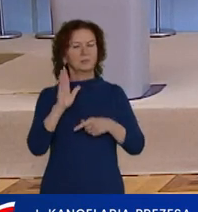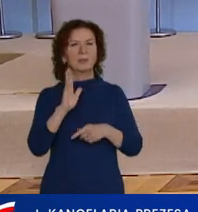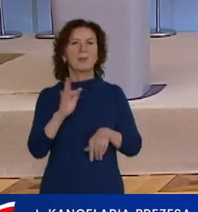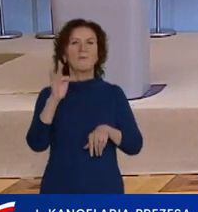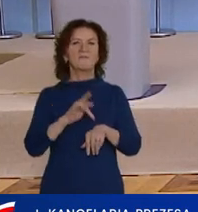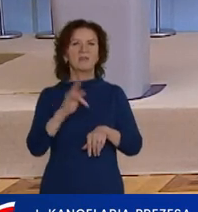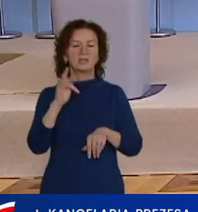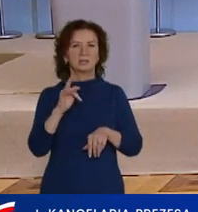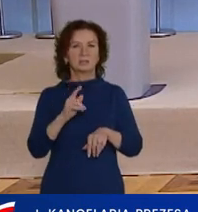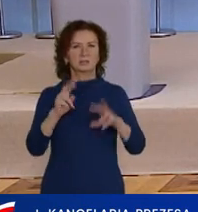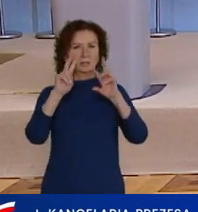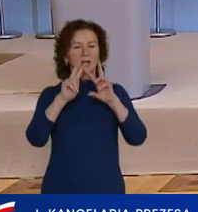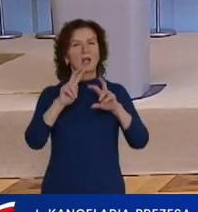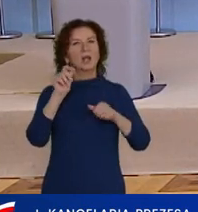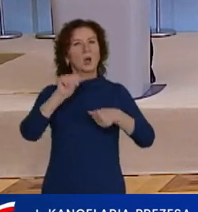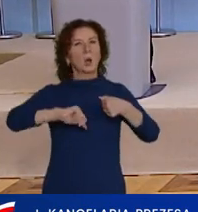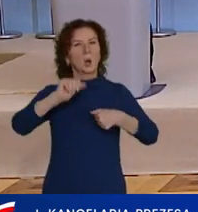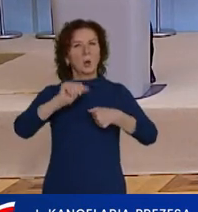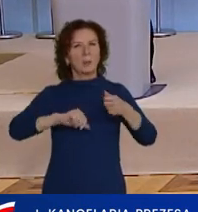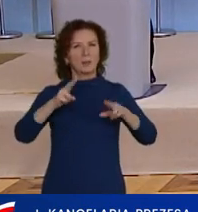z Rzeszowa? Dziękuję bardzo.